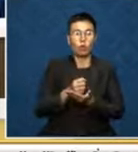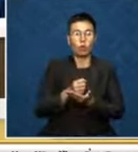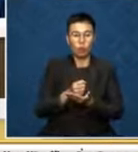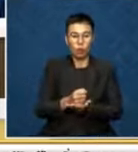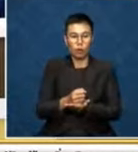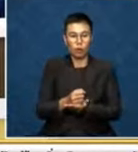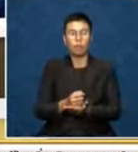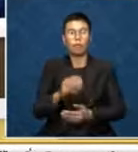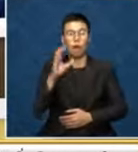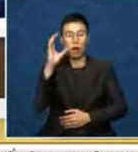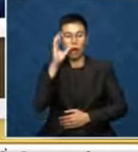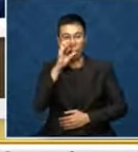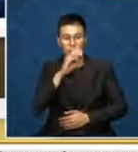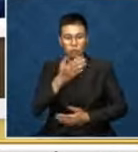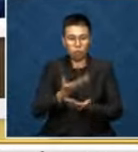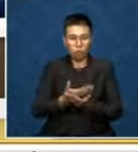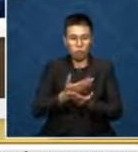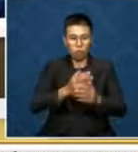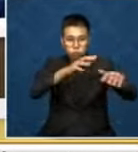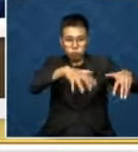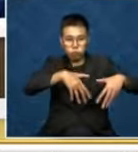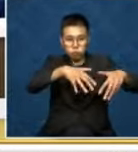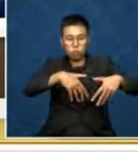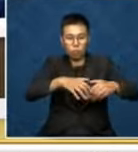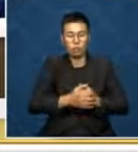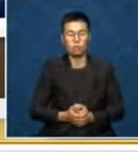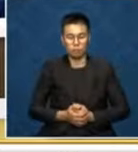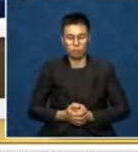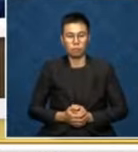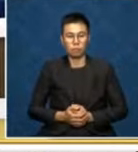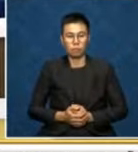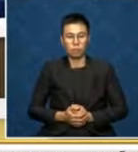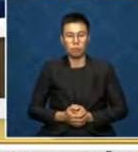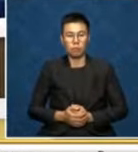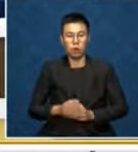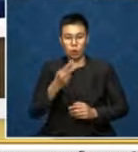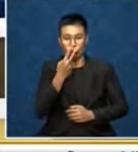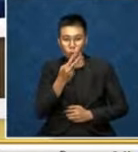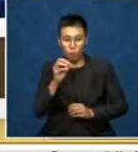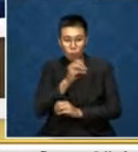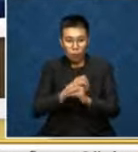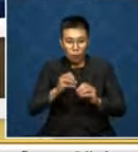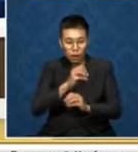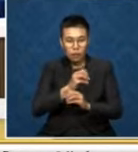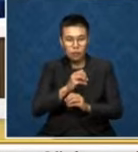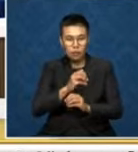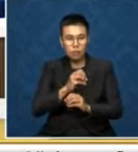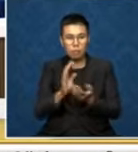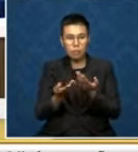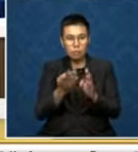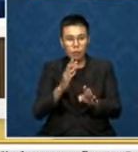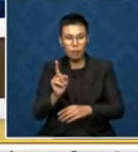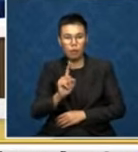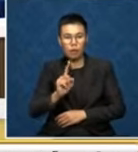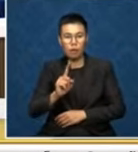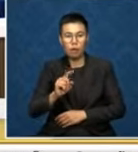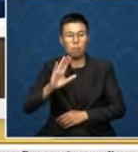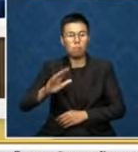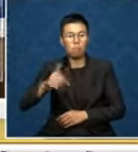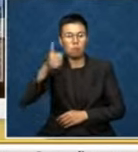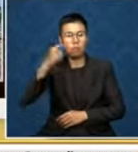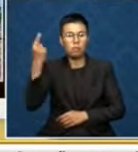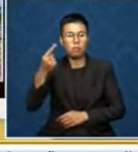ต้นๆค่ะแต่ท่านประธานที่เคารพคะหากมองในเรื่องของความปลอดภัยมันเทียบกันไม่ได้ค่ะกับเมืองท่องเที่ยวและเมืองเศ